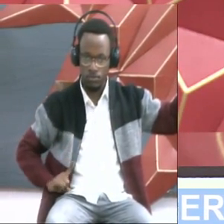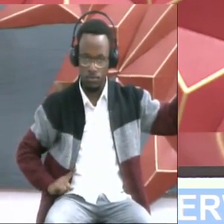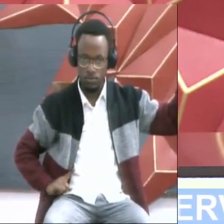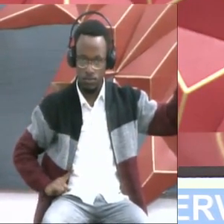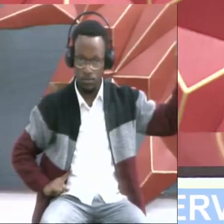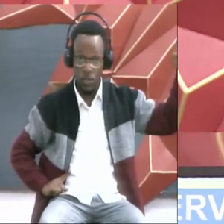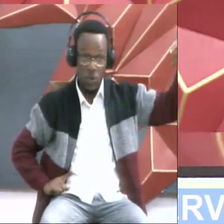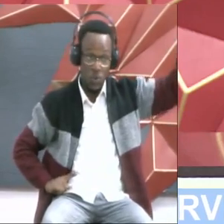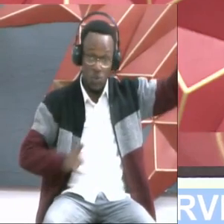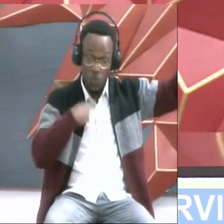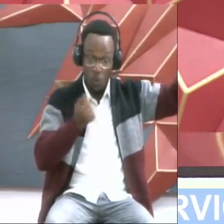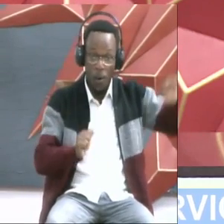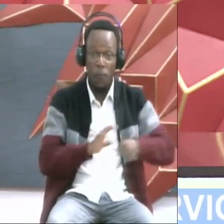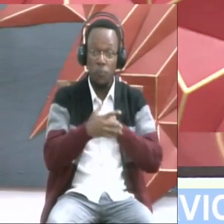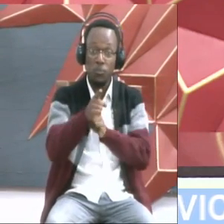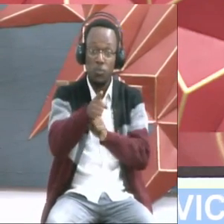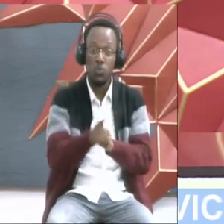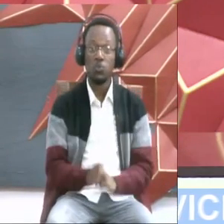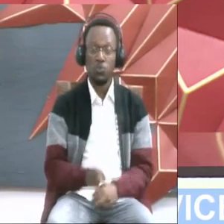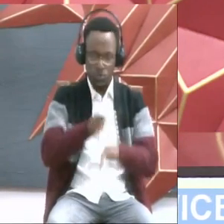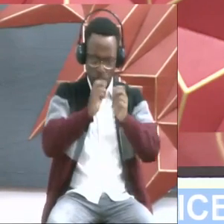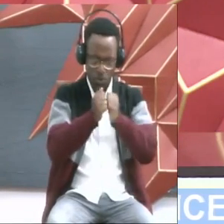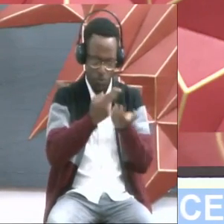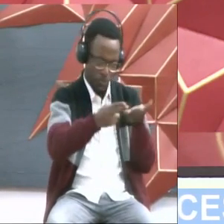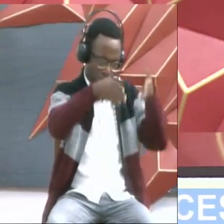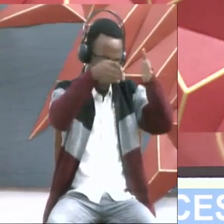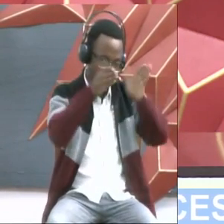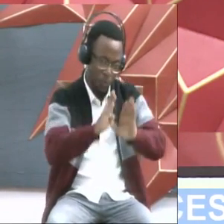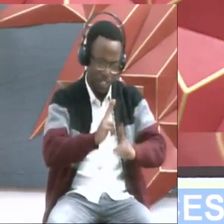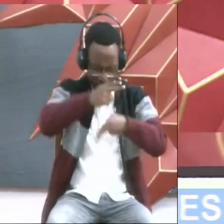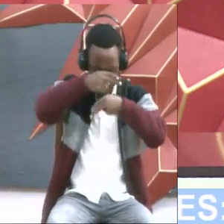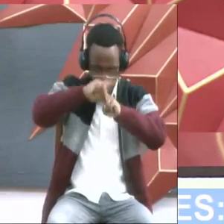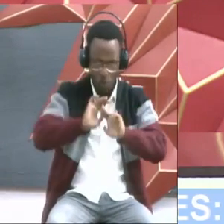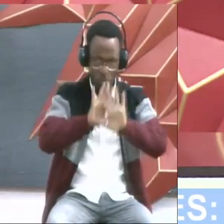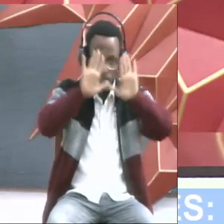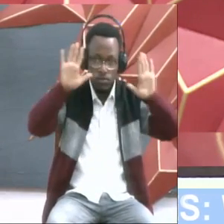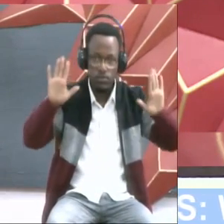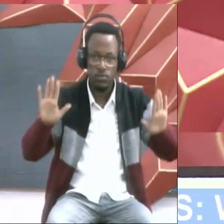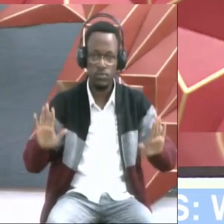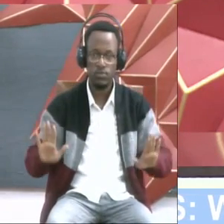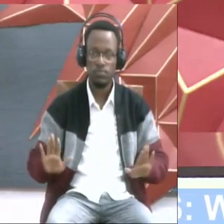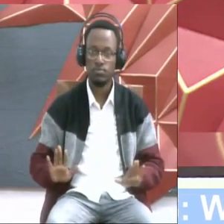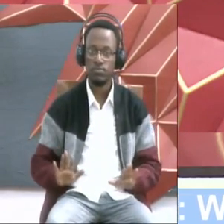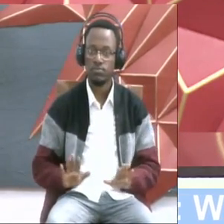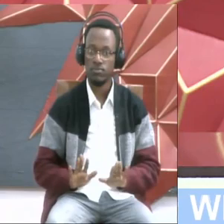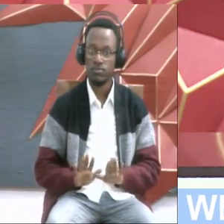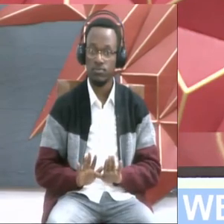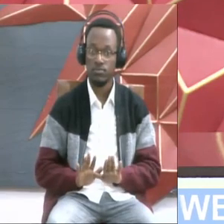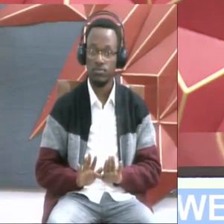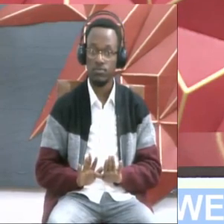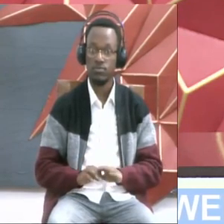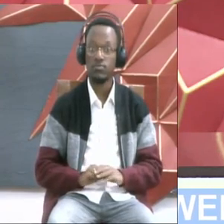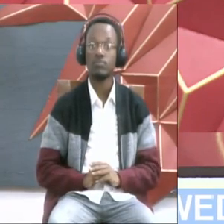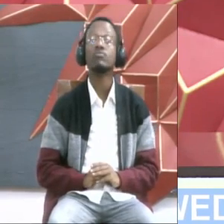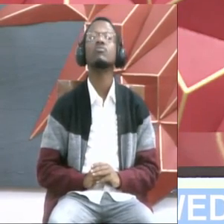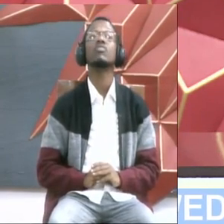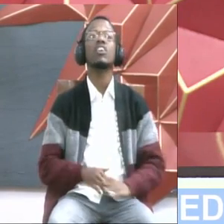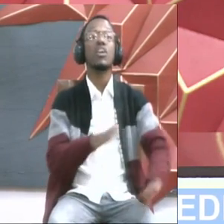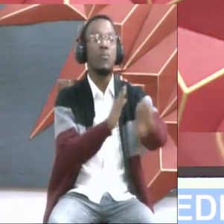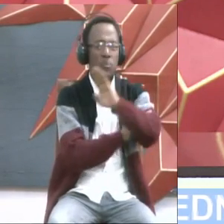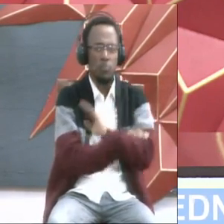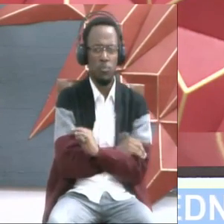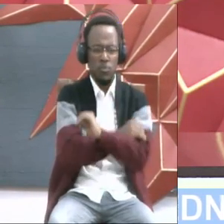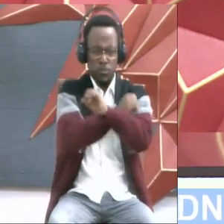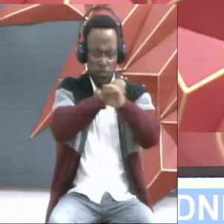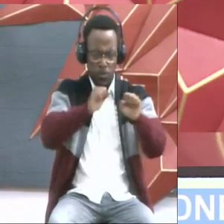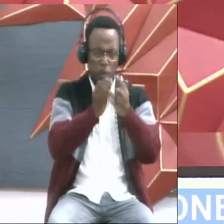yabashoboje kuraganwa n'abera umwandu wo mu muco amen yadukijije ububasha